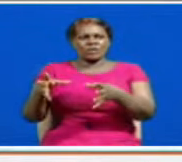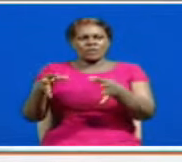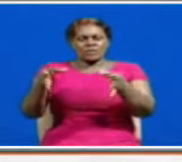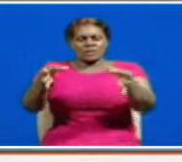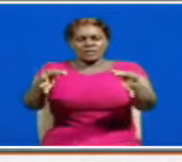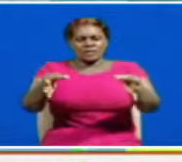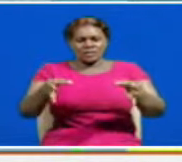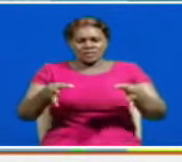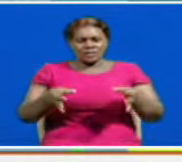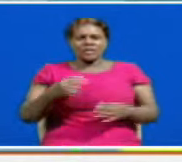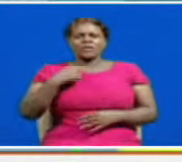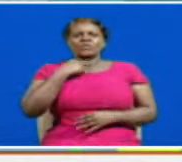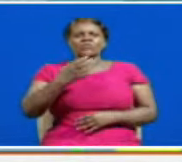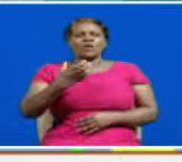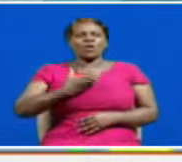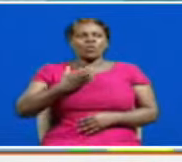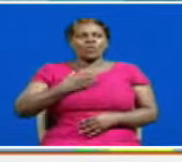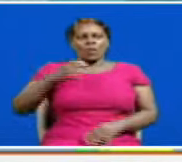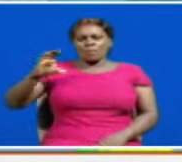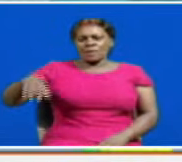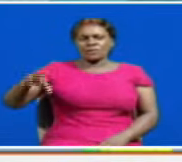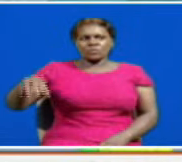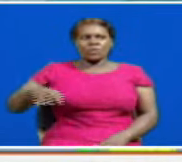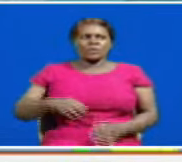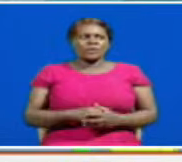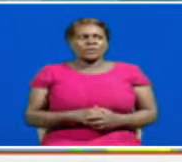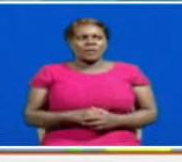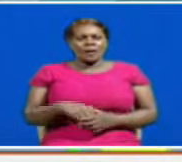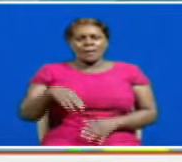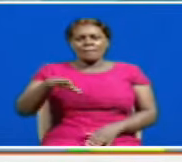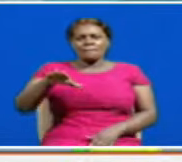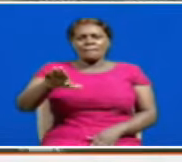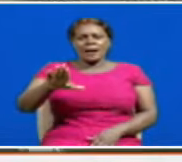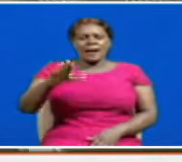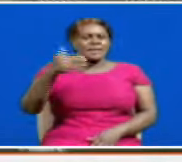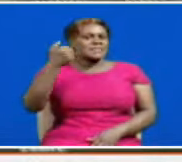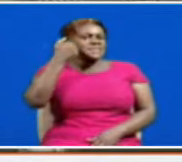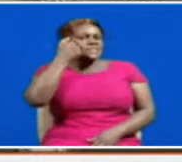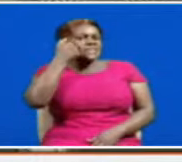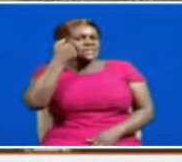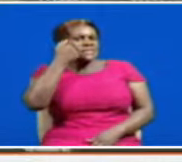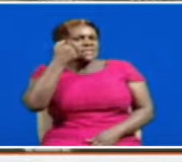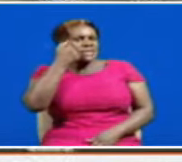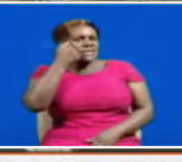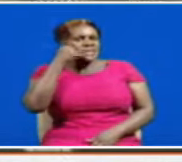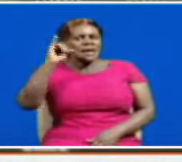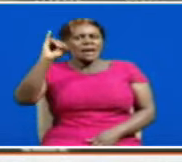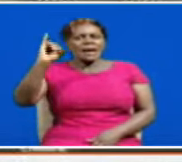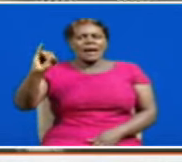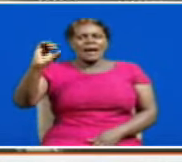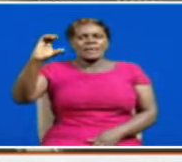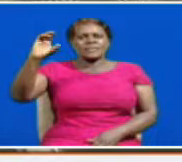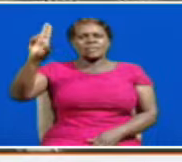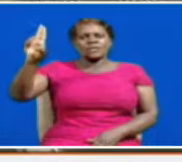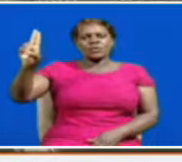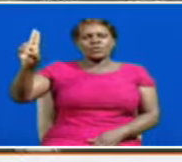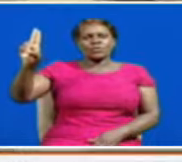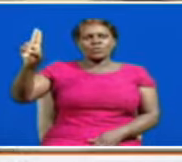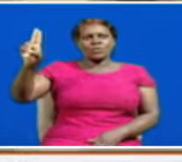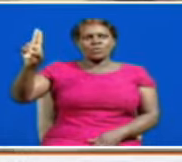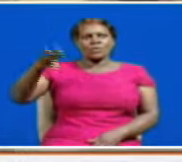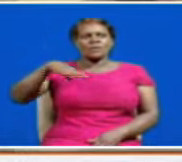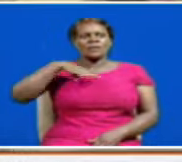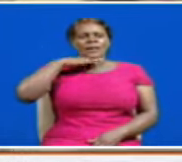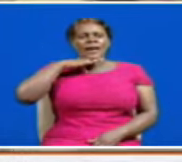wa muungano wa wanaomiliki matatu David wa mazingira, aliyekuwa anapokea huduma kwenye chumba cha wagonjwa mahututi na ambaye aliaga